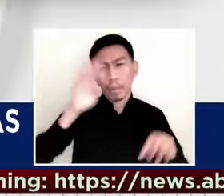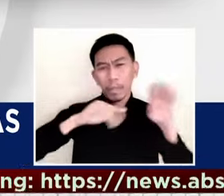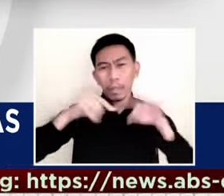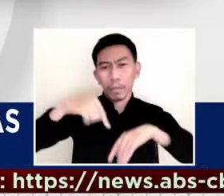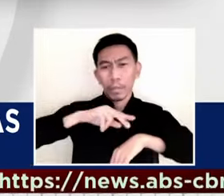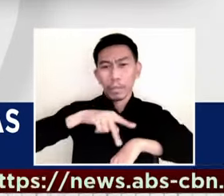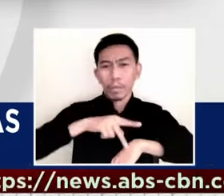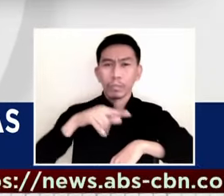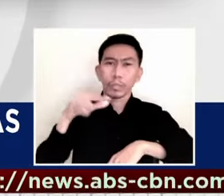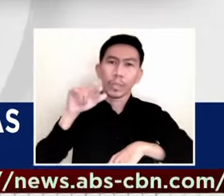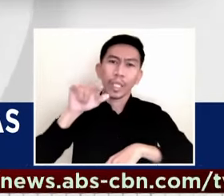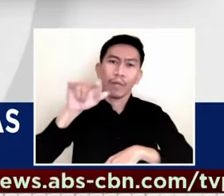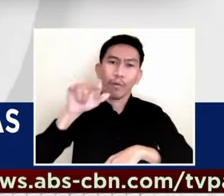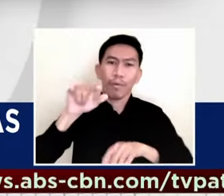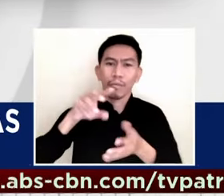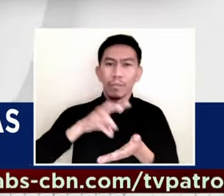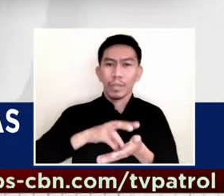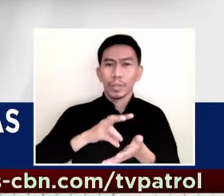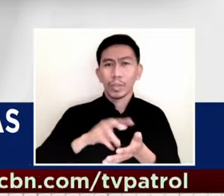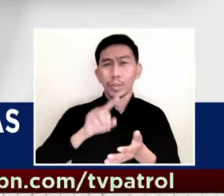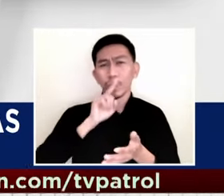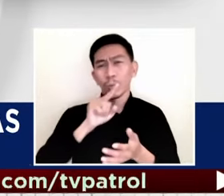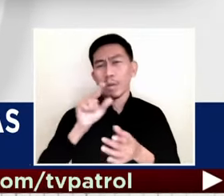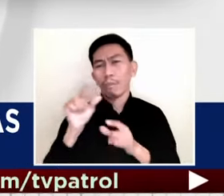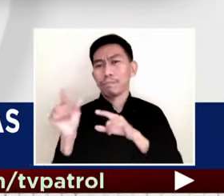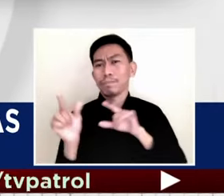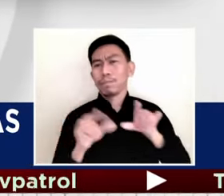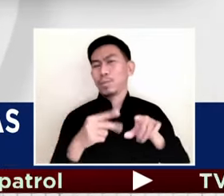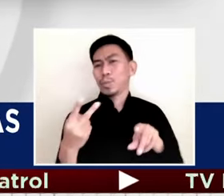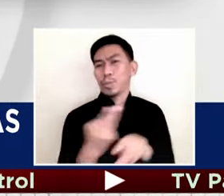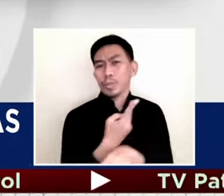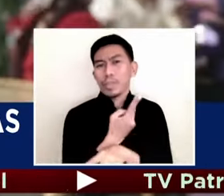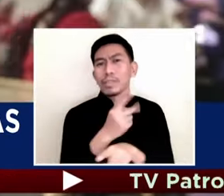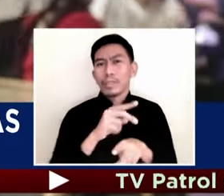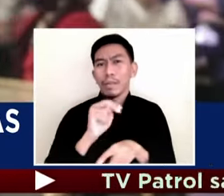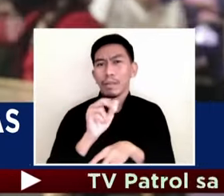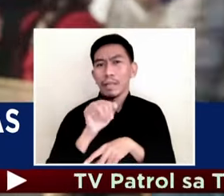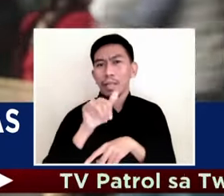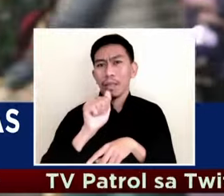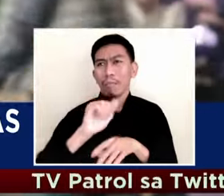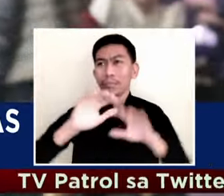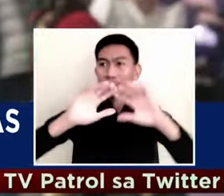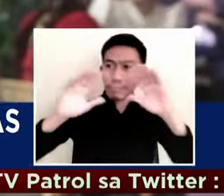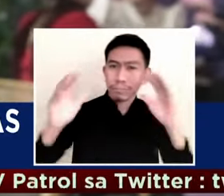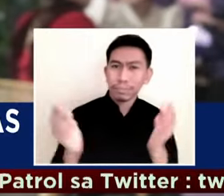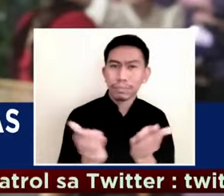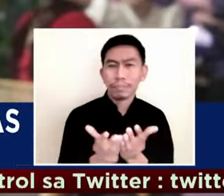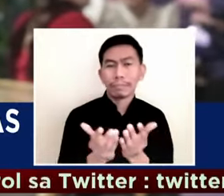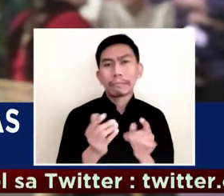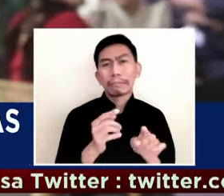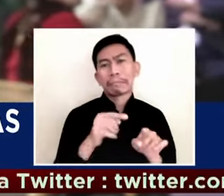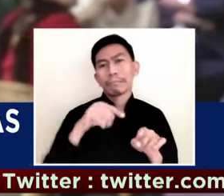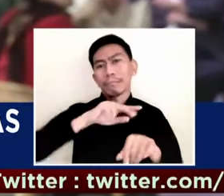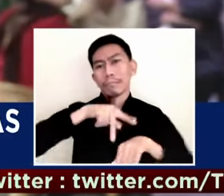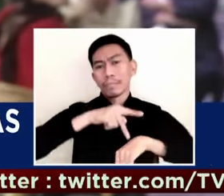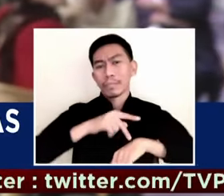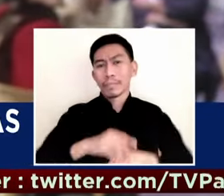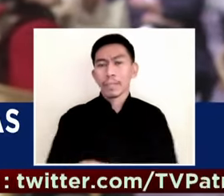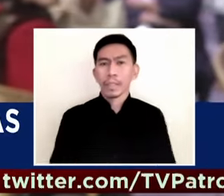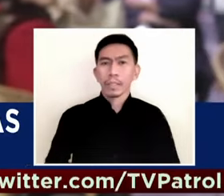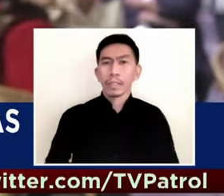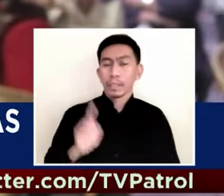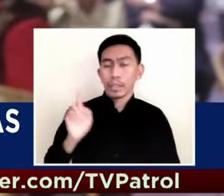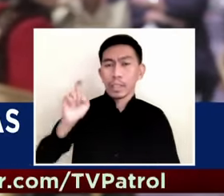binansagang worst airport ang naiya sa buong mundo. Kinakailangan talaga na napakaganda ng ating airport